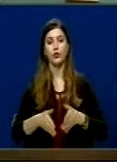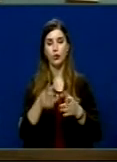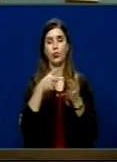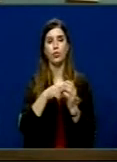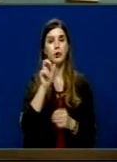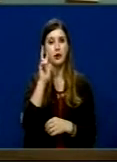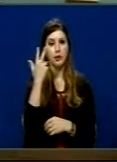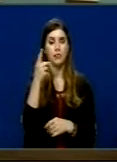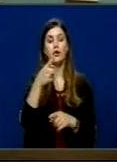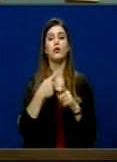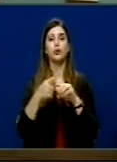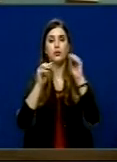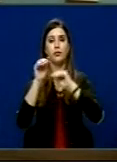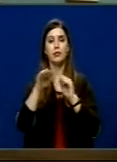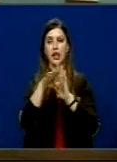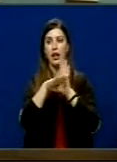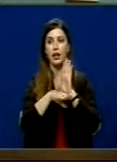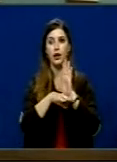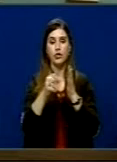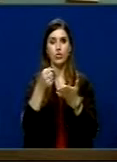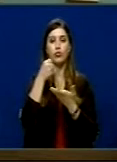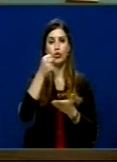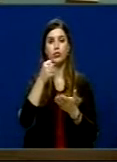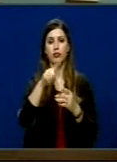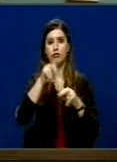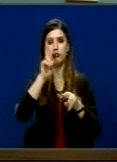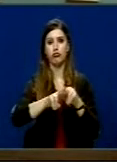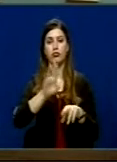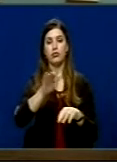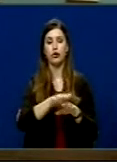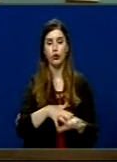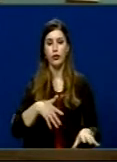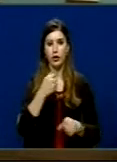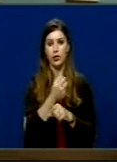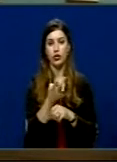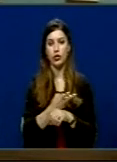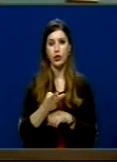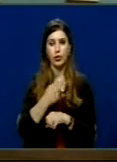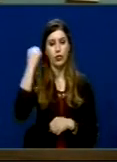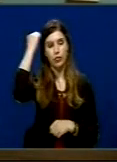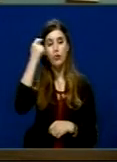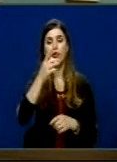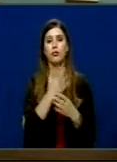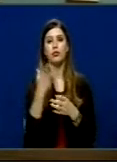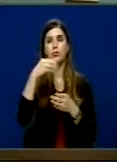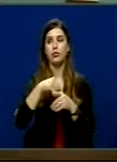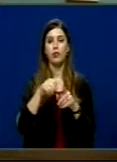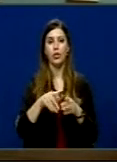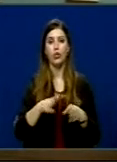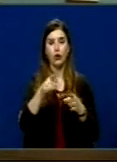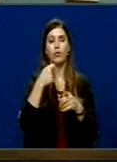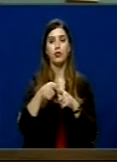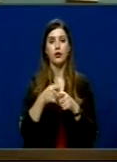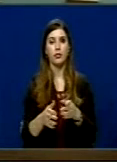2013 dhe sipas ligjit buxhetit aprovuar për këtë ministri nga Kuvendi i Kosovës, bën pjesë edhe zgjerimi dhe